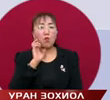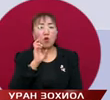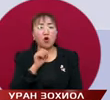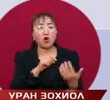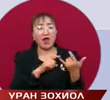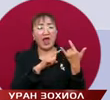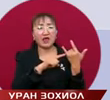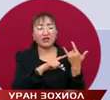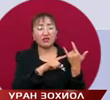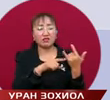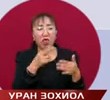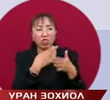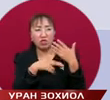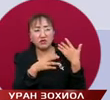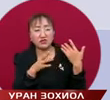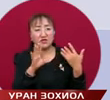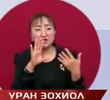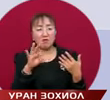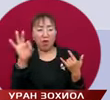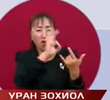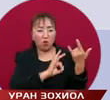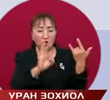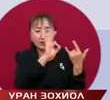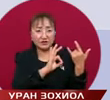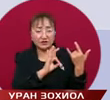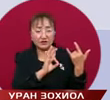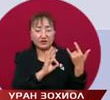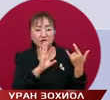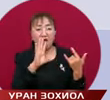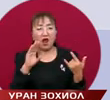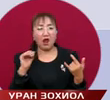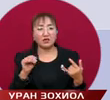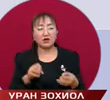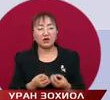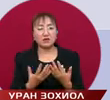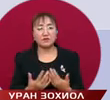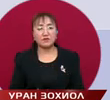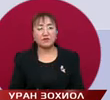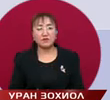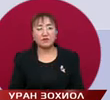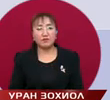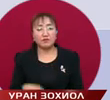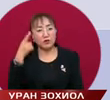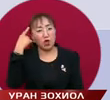Зохиолчийн хэлэг гэсэн санаа тайлагдсан болов хүүхдүүд ээ? Зохиол яаж төгсөв?